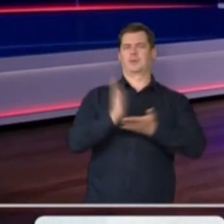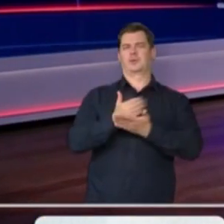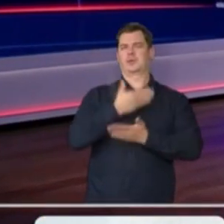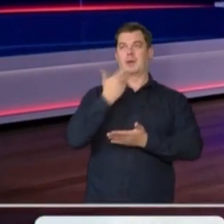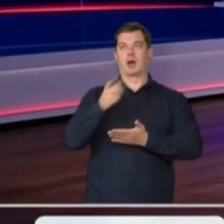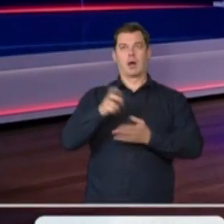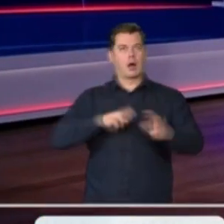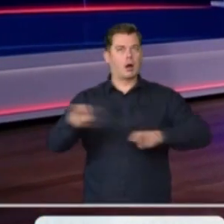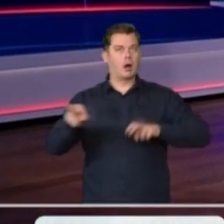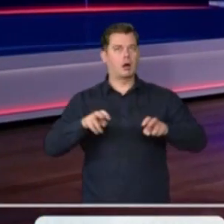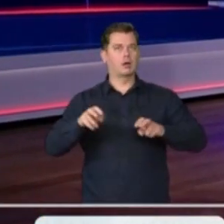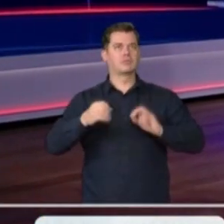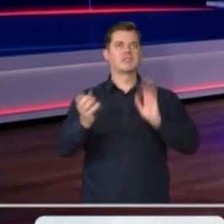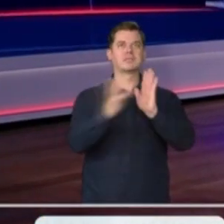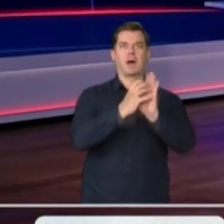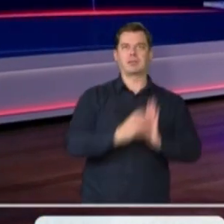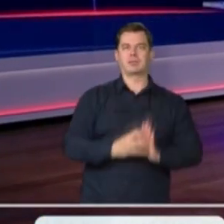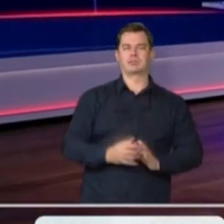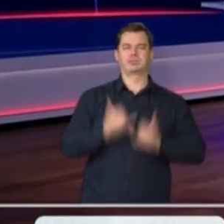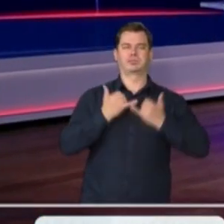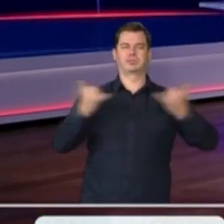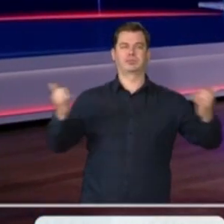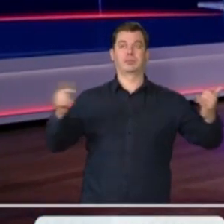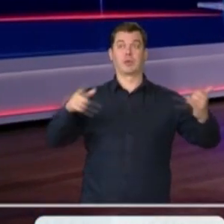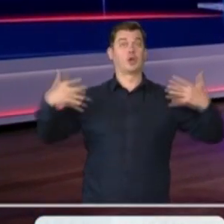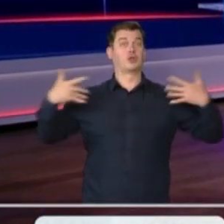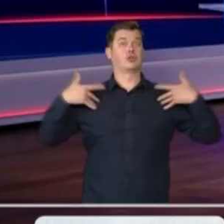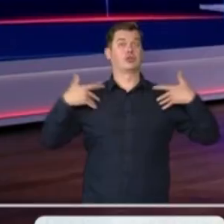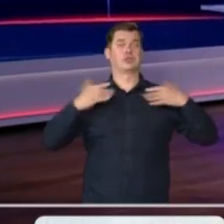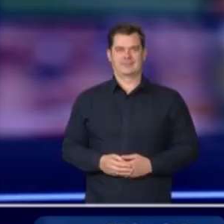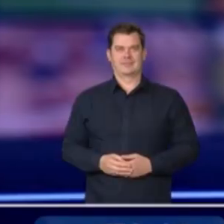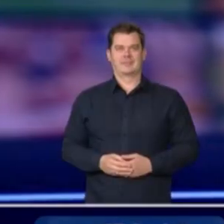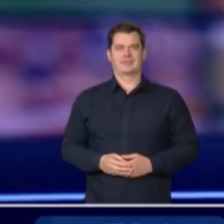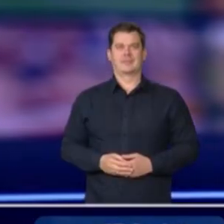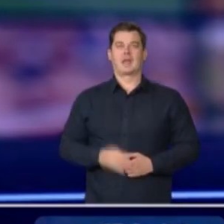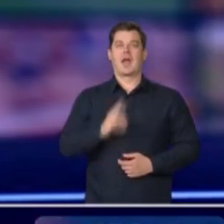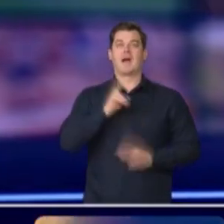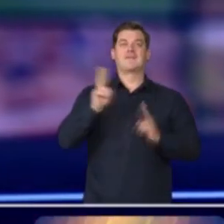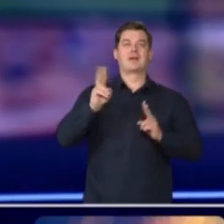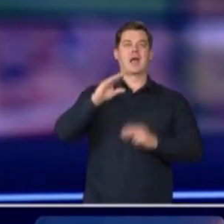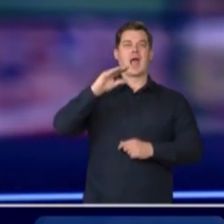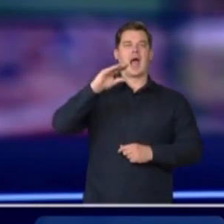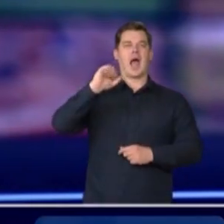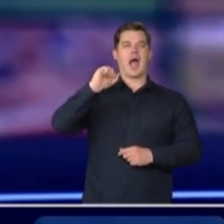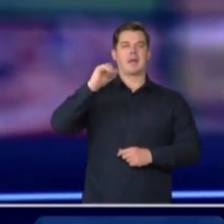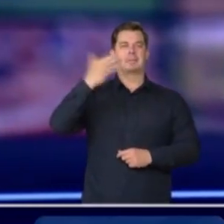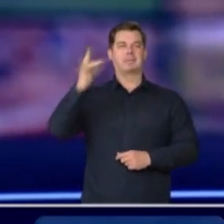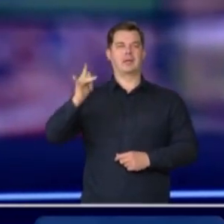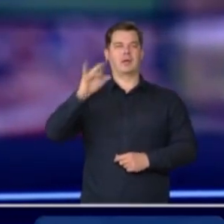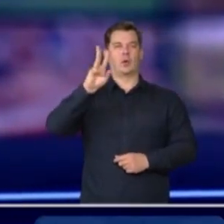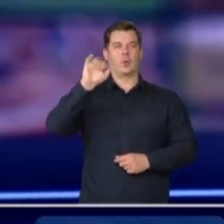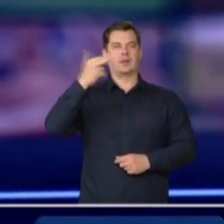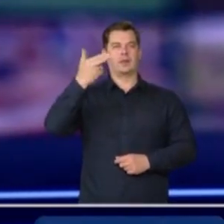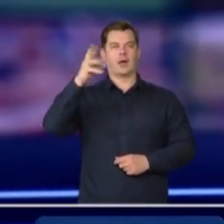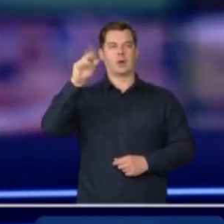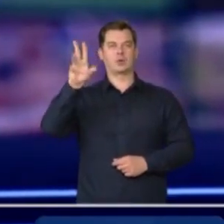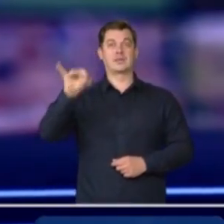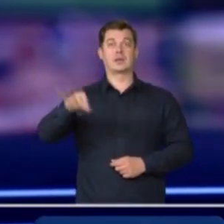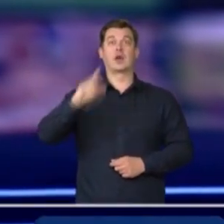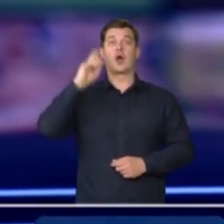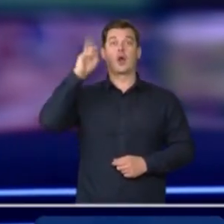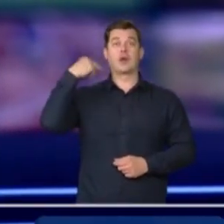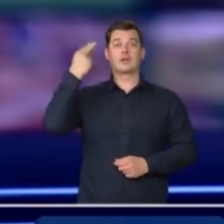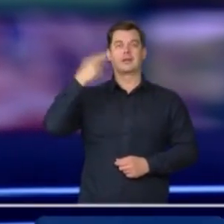ciągle aktywna w mediach społecznościowych. Jej życie to wielka kariera, ale też wiele. Pani Amy Winehouse obowiązkowo powinni ruszyć do Londynu. W